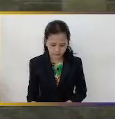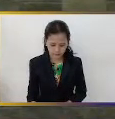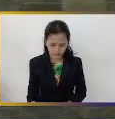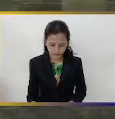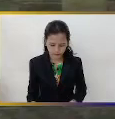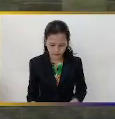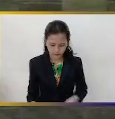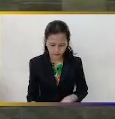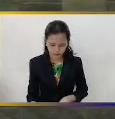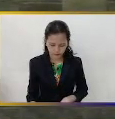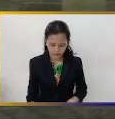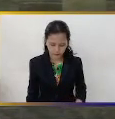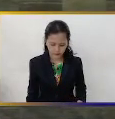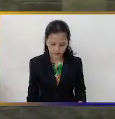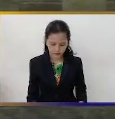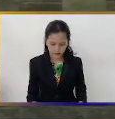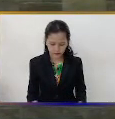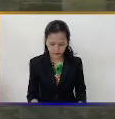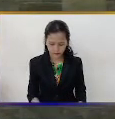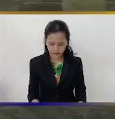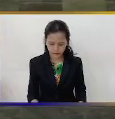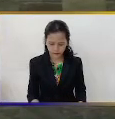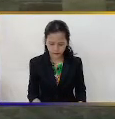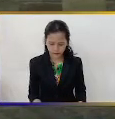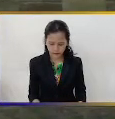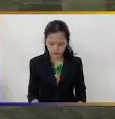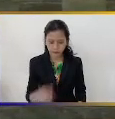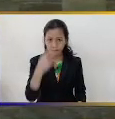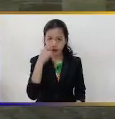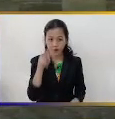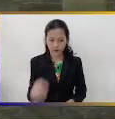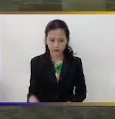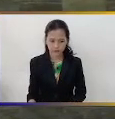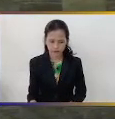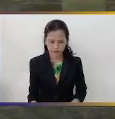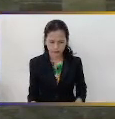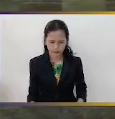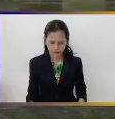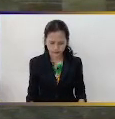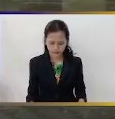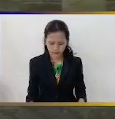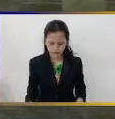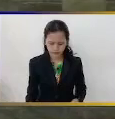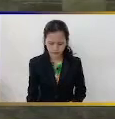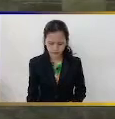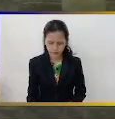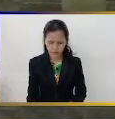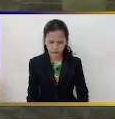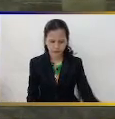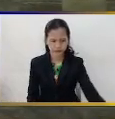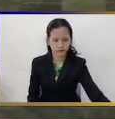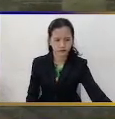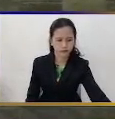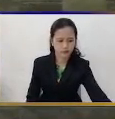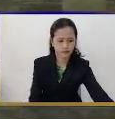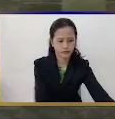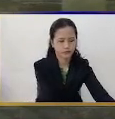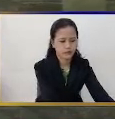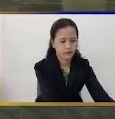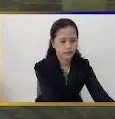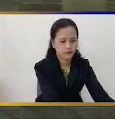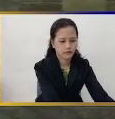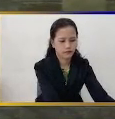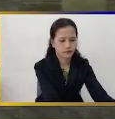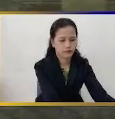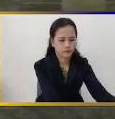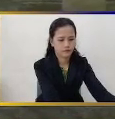number 8, He had showed thee, O man, what is good, and what doth the Lord require of thee, but to do